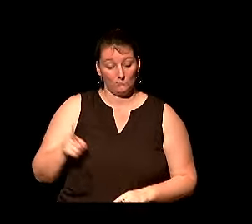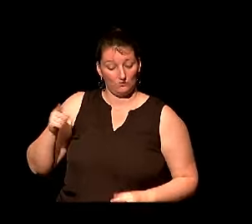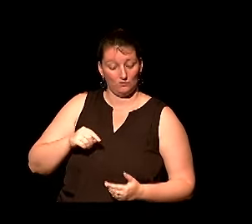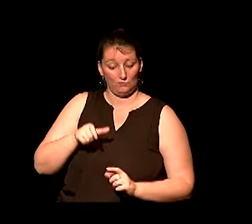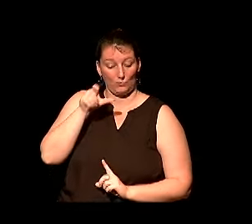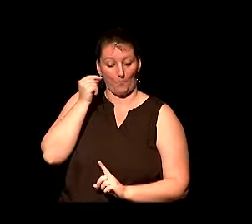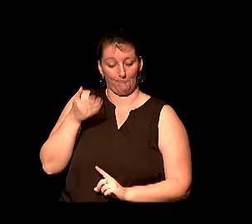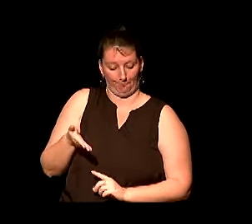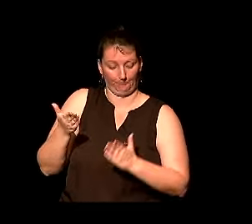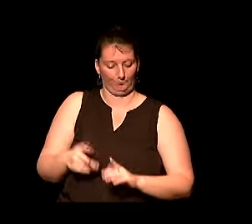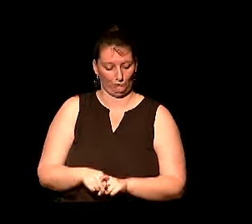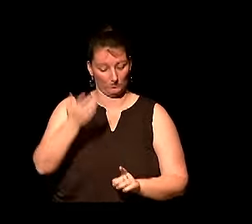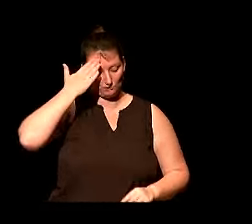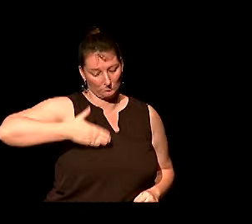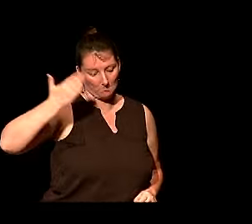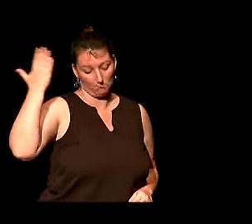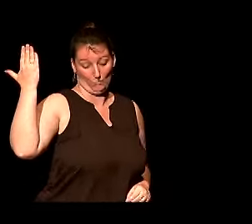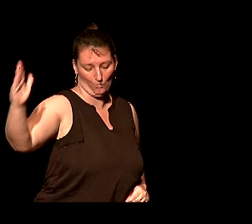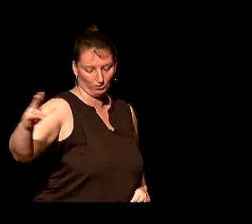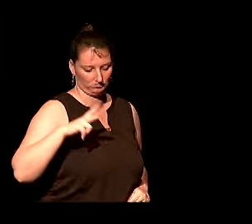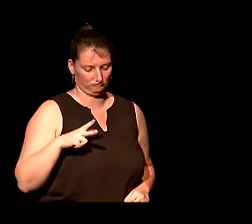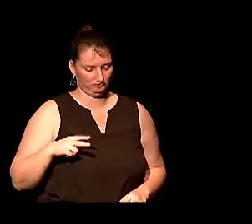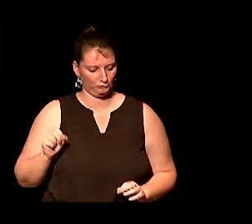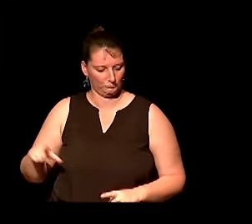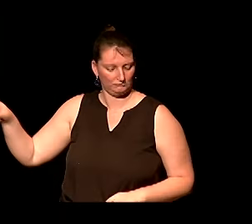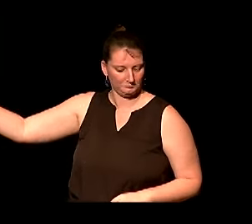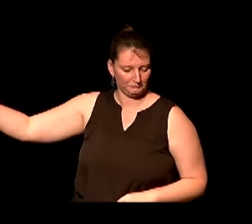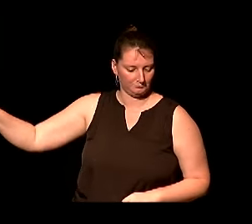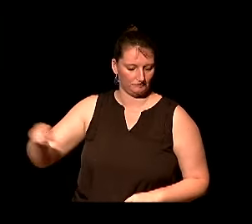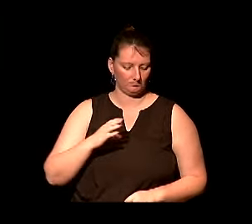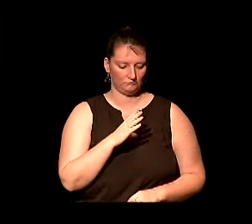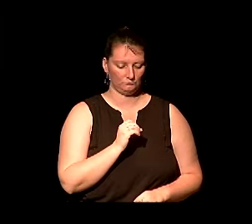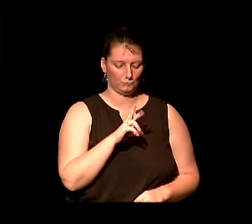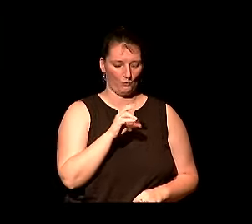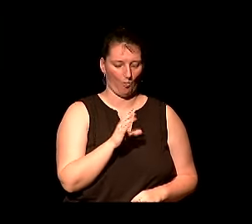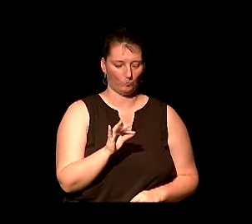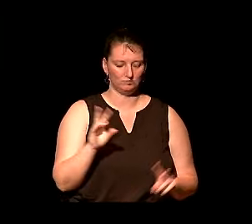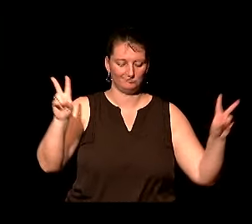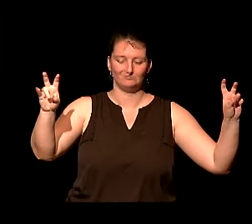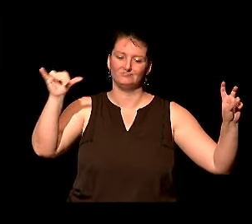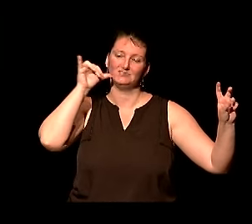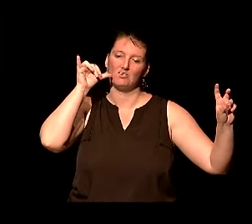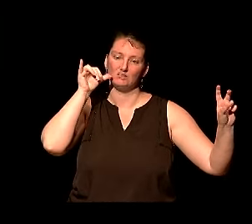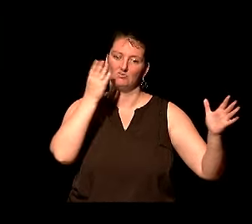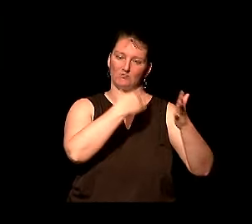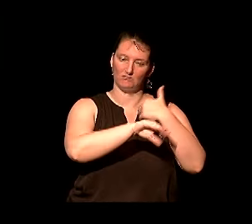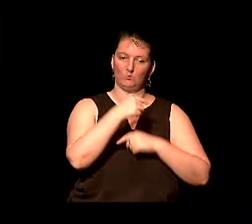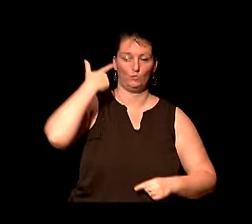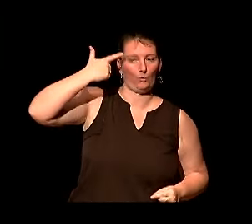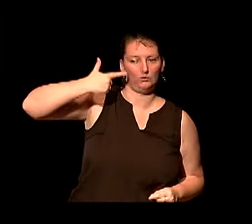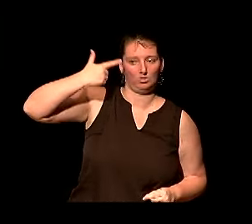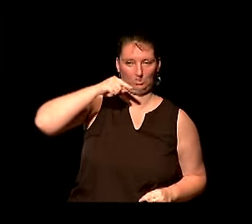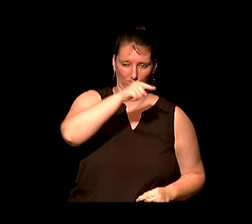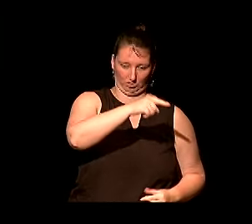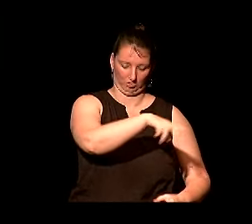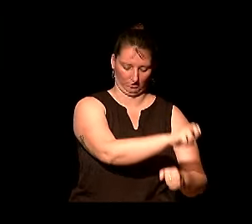œuvres célèbres, notamment ce coro, l'italienne, qui est aujourd'hui conservé à la National Gallery de Londres, ou bien